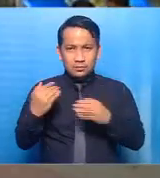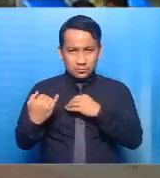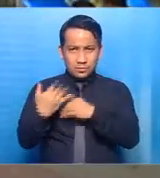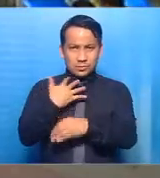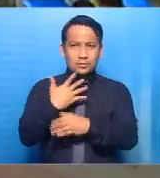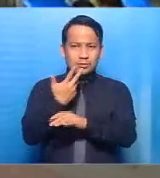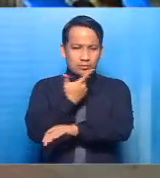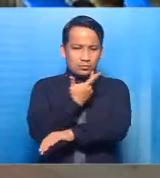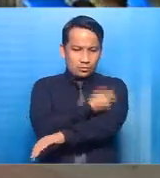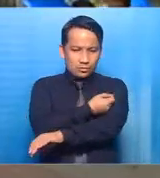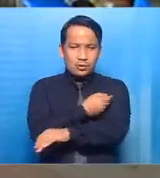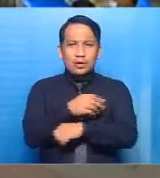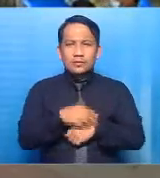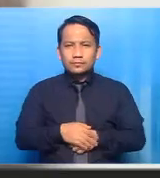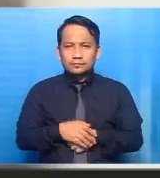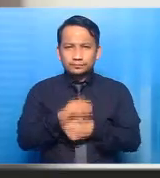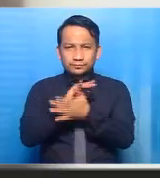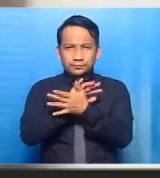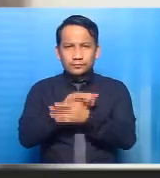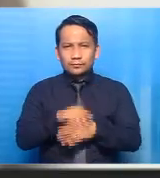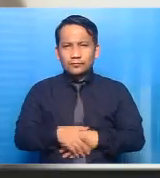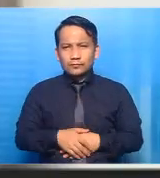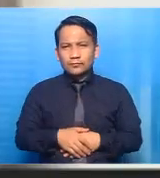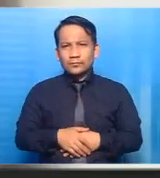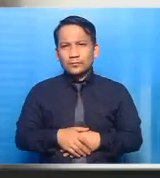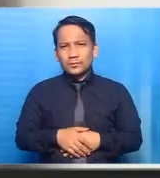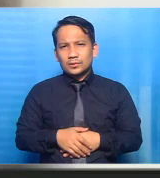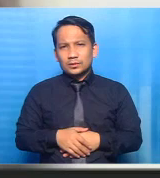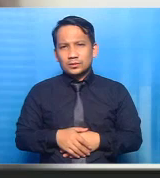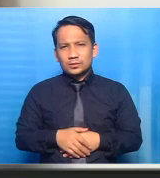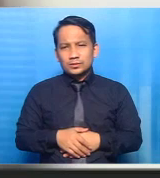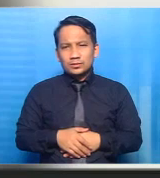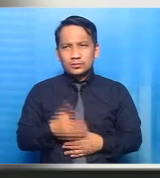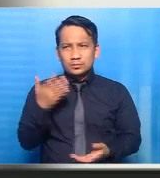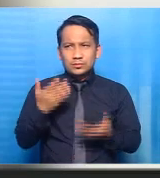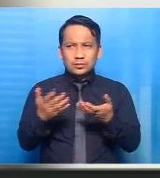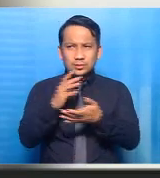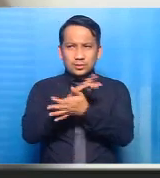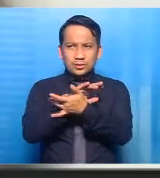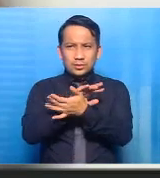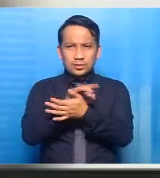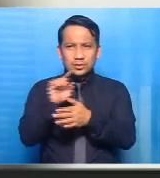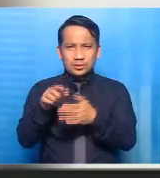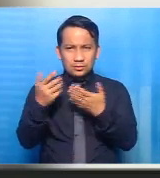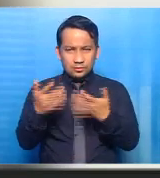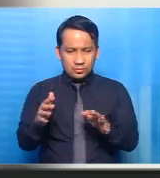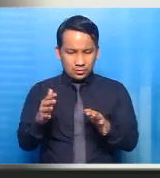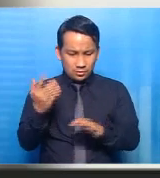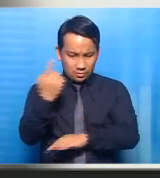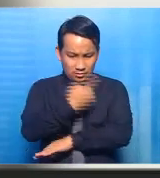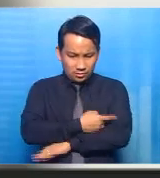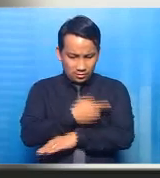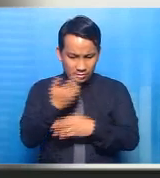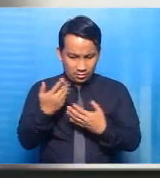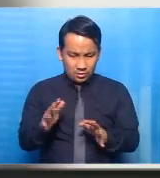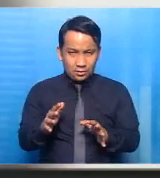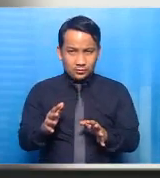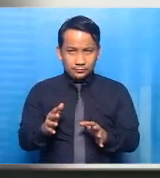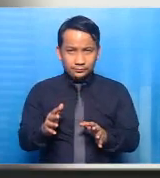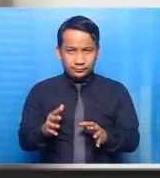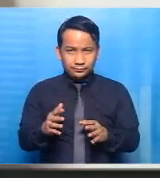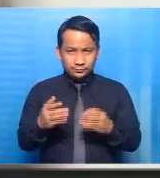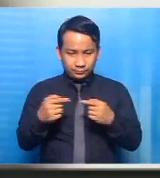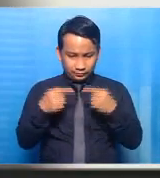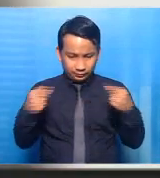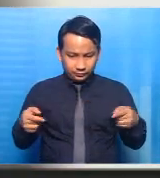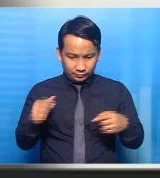ng COVID-19. Yung epekto kasi ng bakuna, hindi pagkabakuna ngayong araw na to, meron ka na